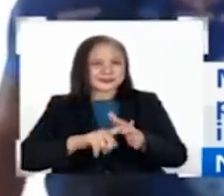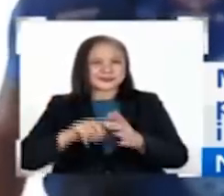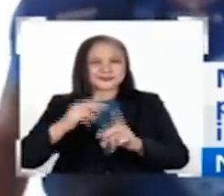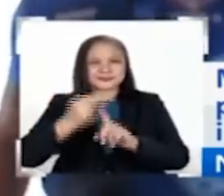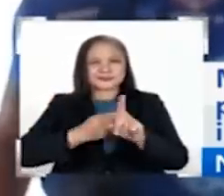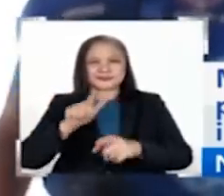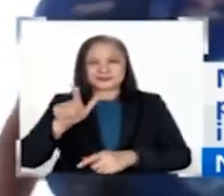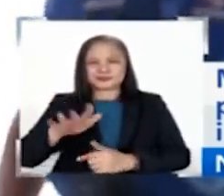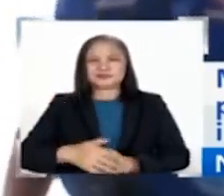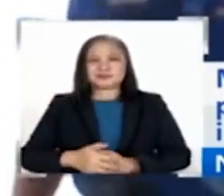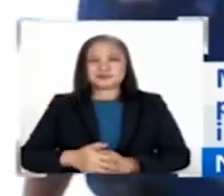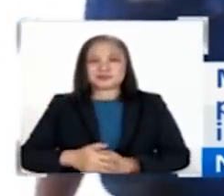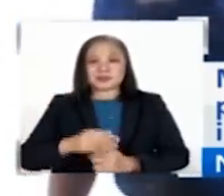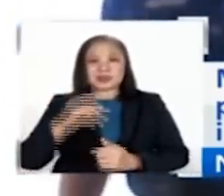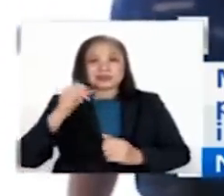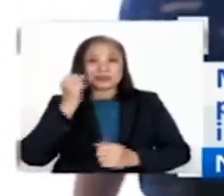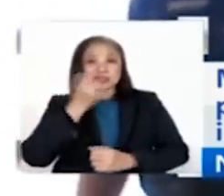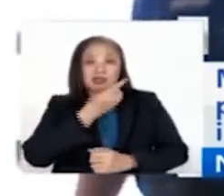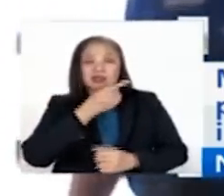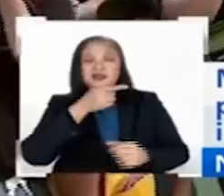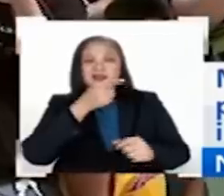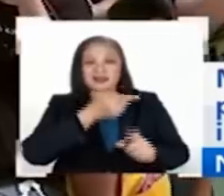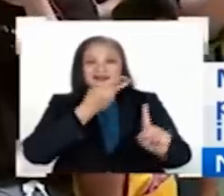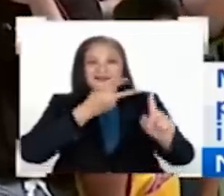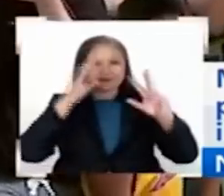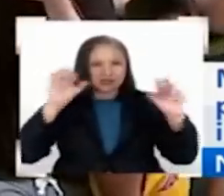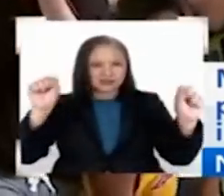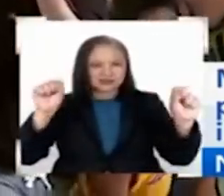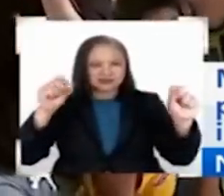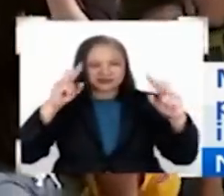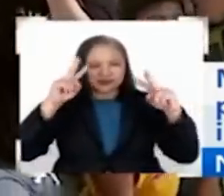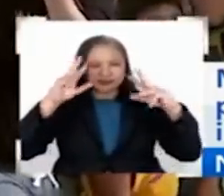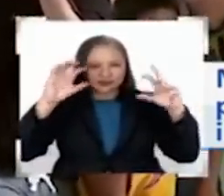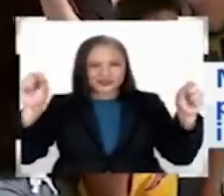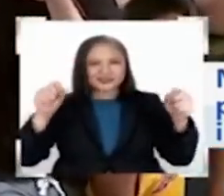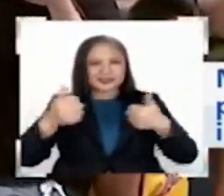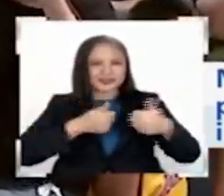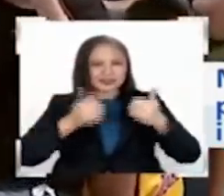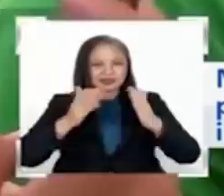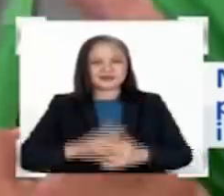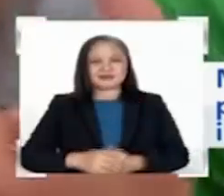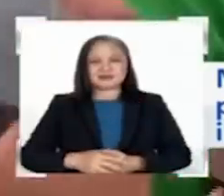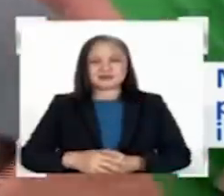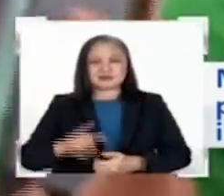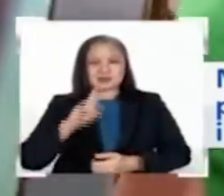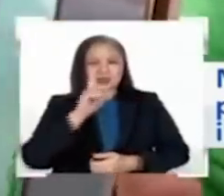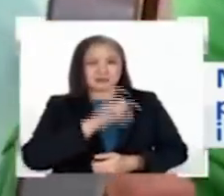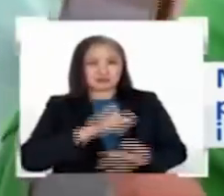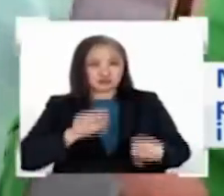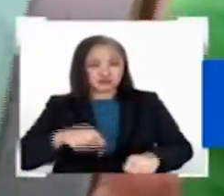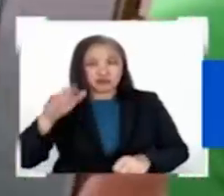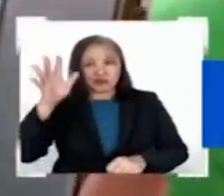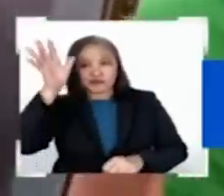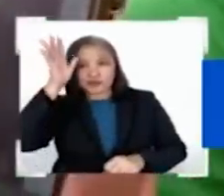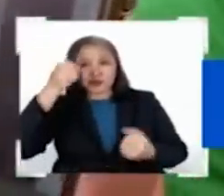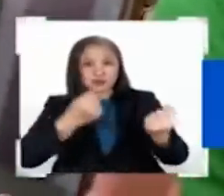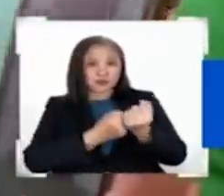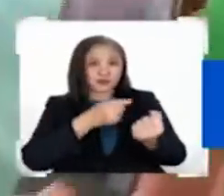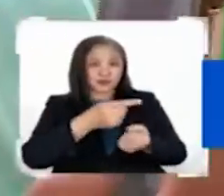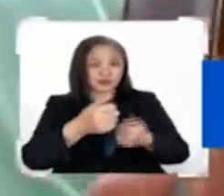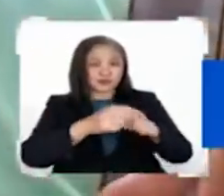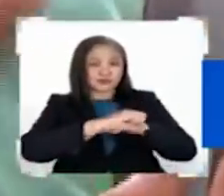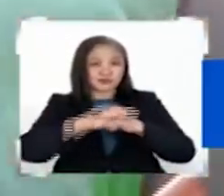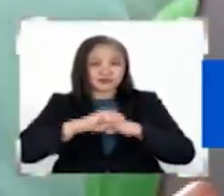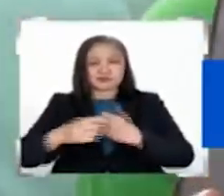vice presidential bet ng PDP Laban Cusi Wing. Tinanong siya kung ikakampanya din ba siya ng kanyang ama. Wala po, hindi po kami